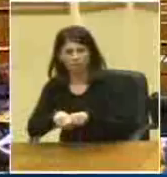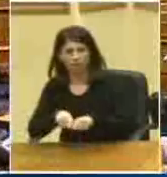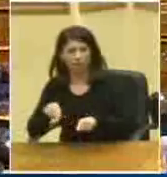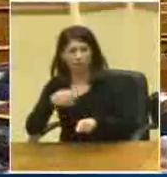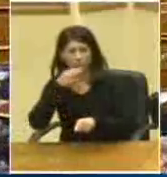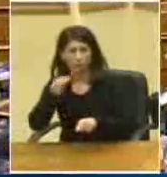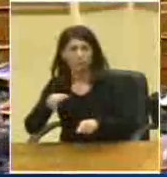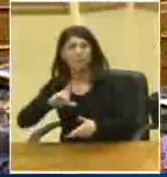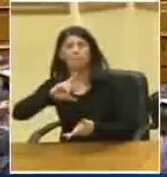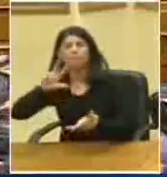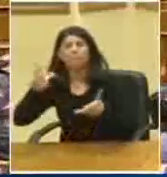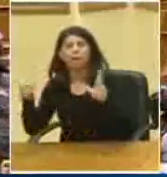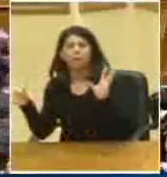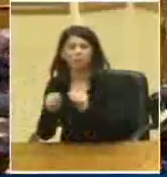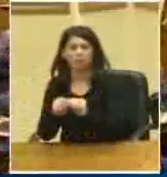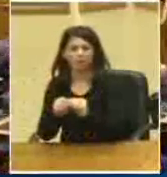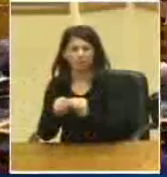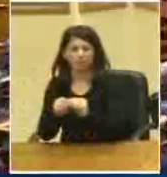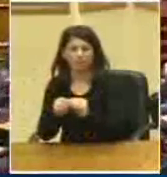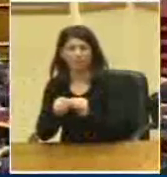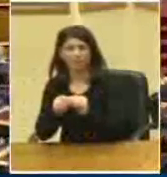πολύ παγκοσμιοποίηση, οικονομική παγκοσμιοποίηση.